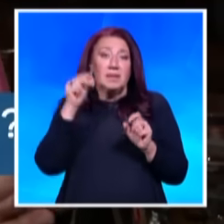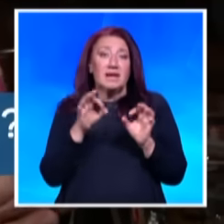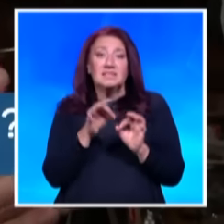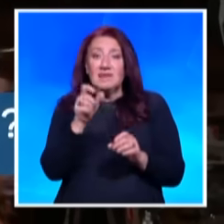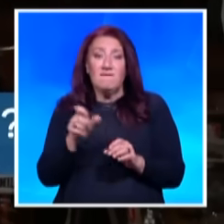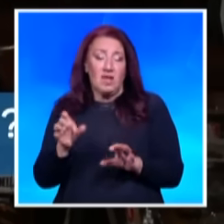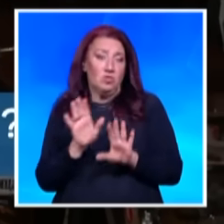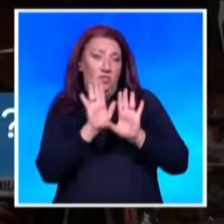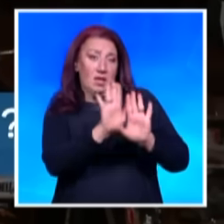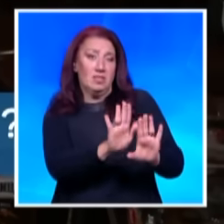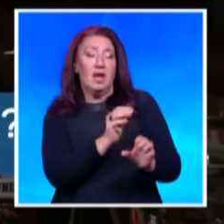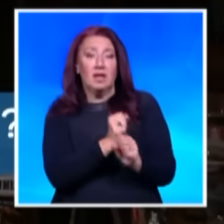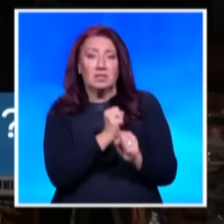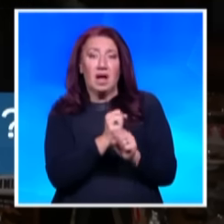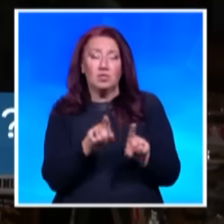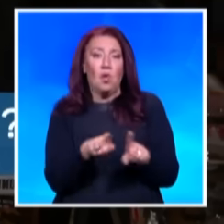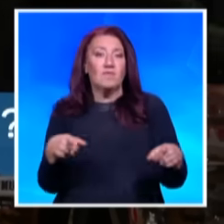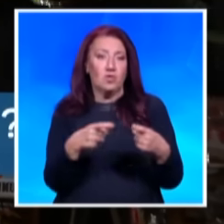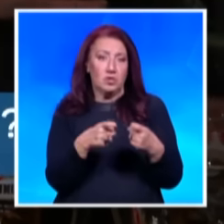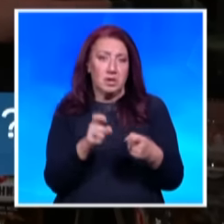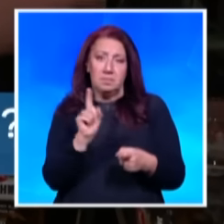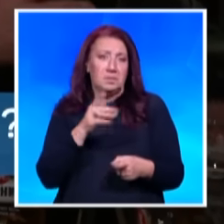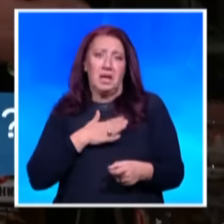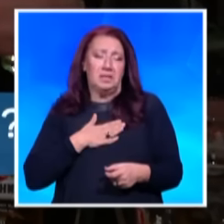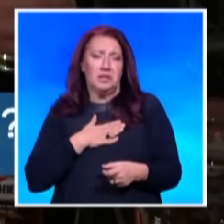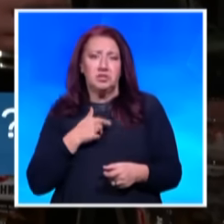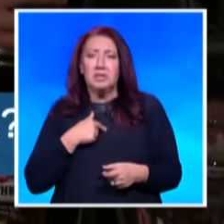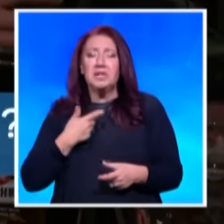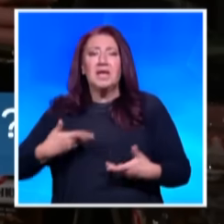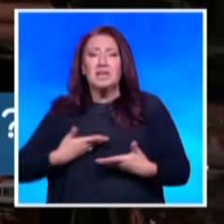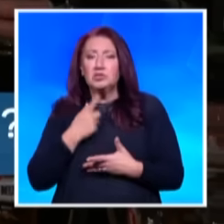война. Не е наша. Нашата е мачът и да спечелим.